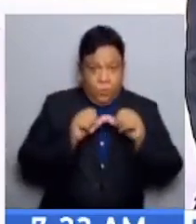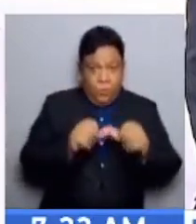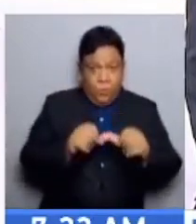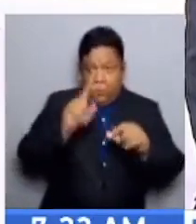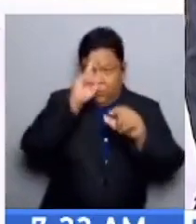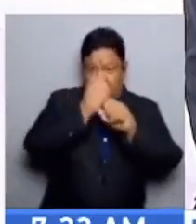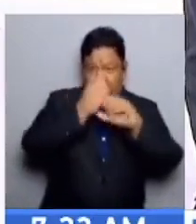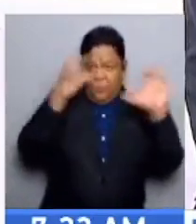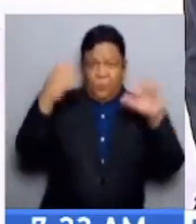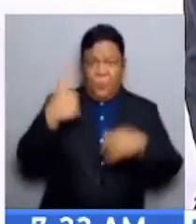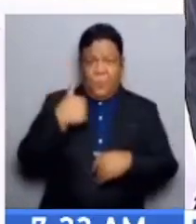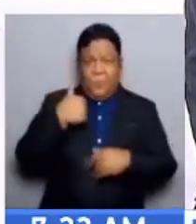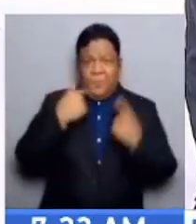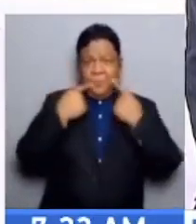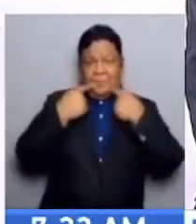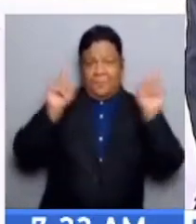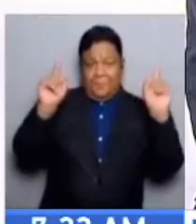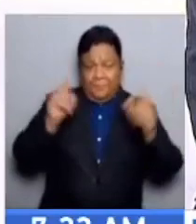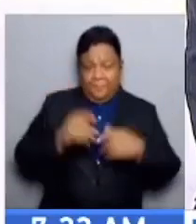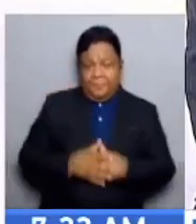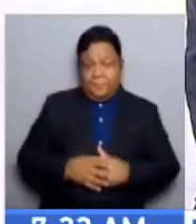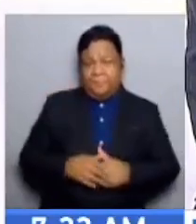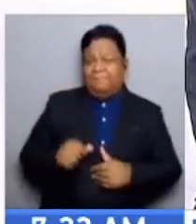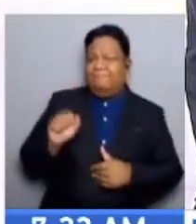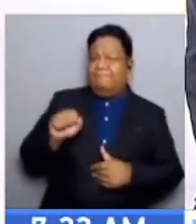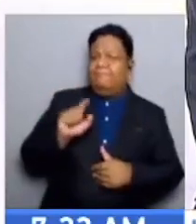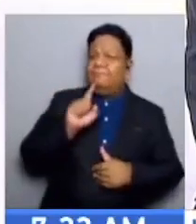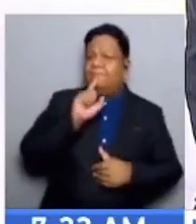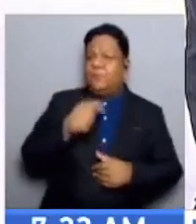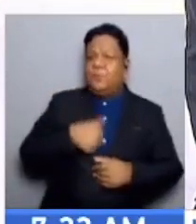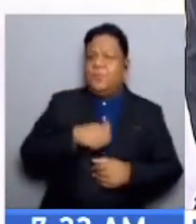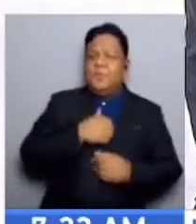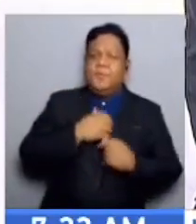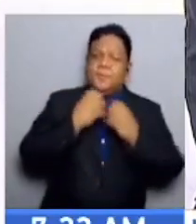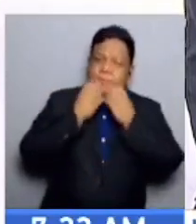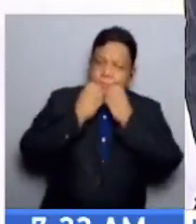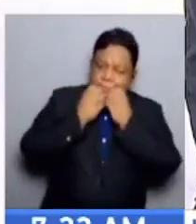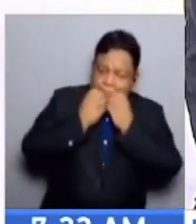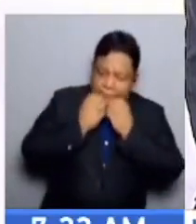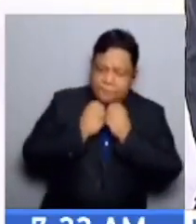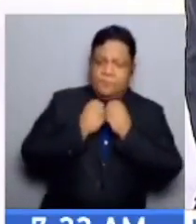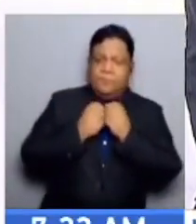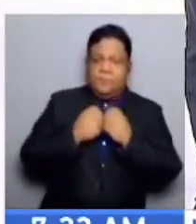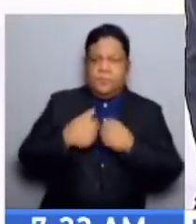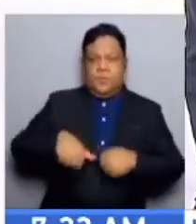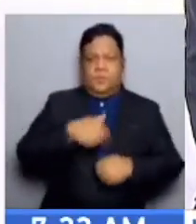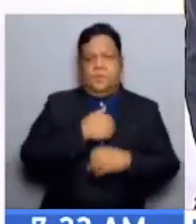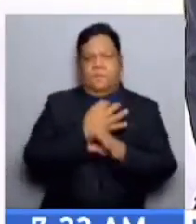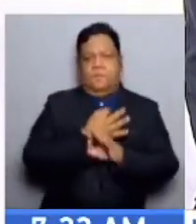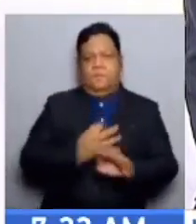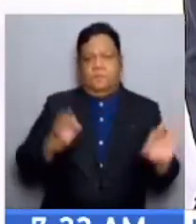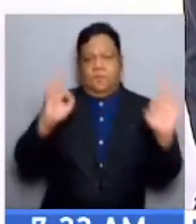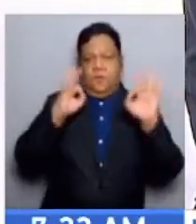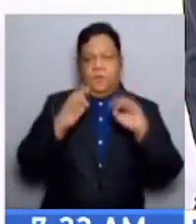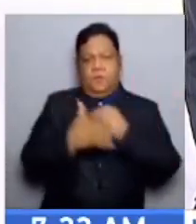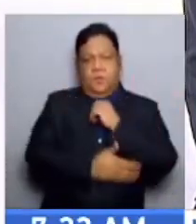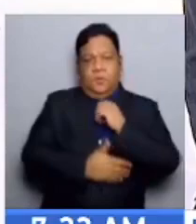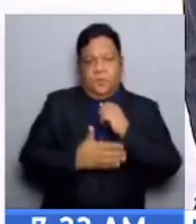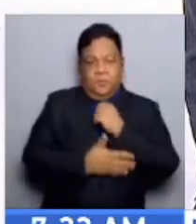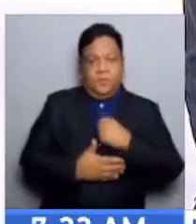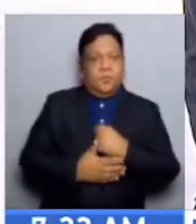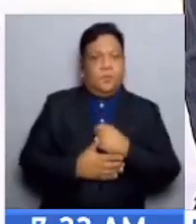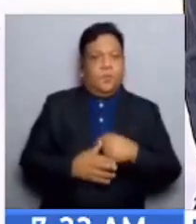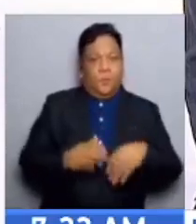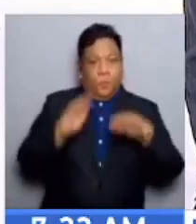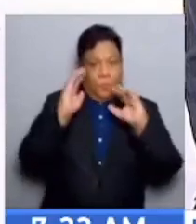ilan. At namnamin natin ang tinatamasa nating kalayaan at nawa'y magamit natin ito ng tama